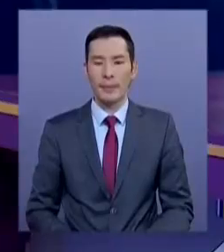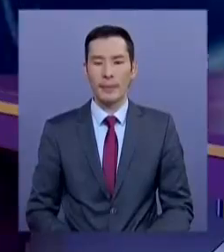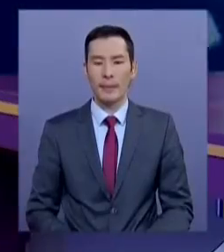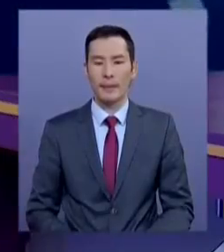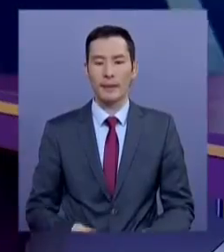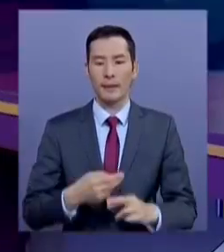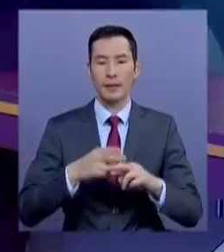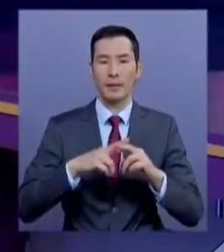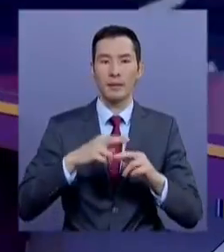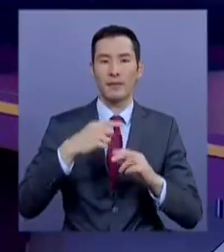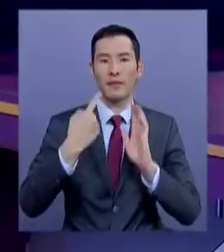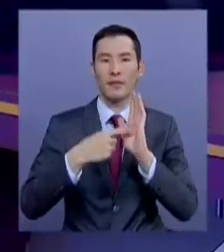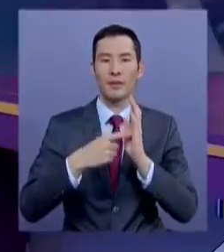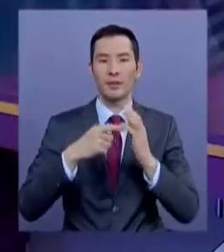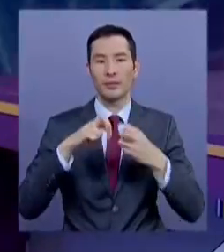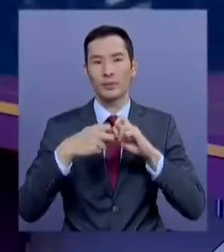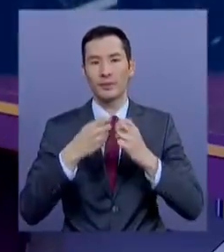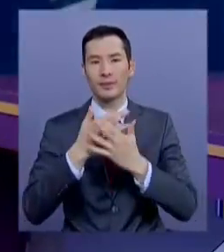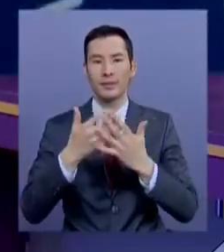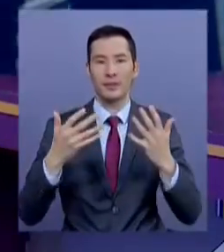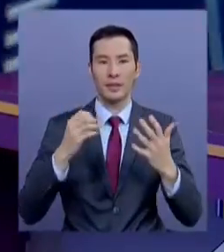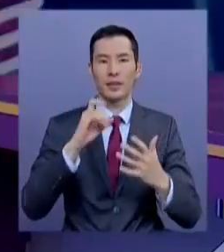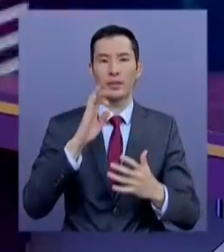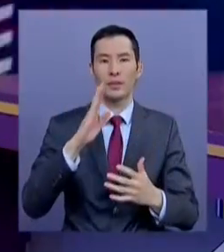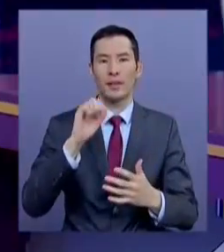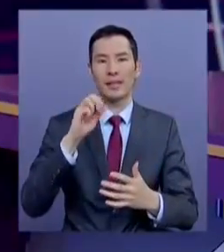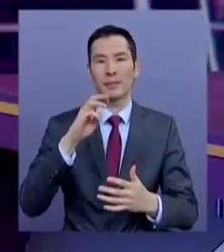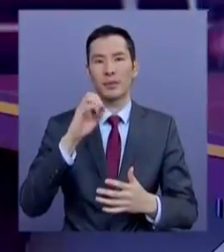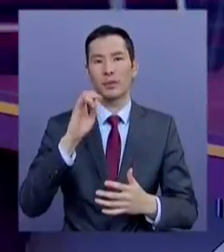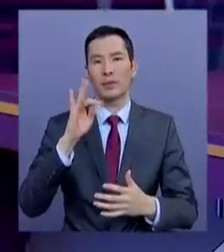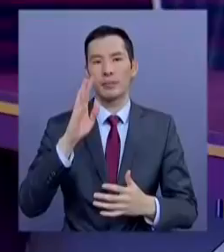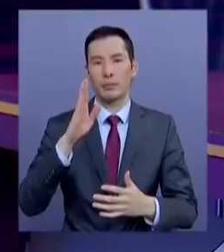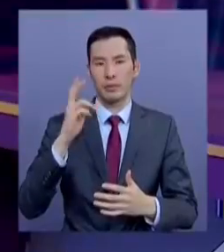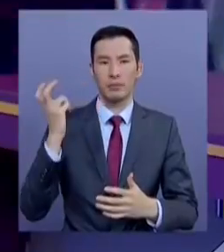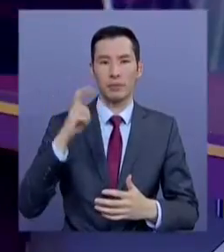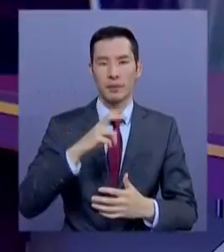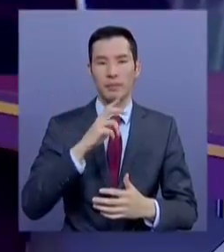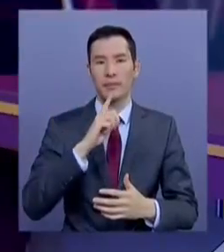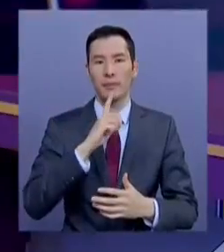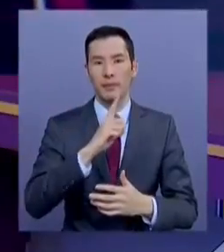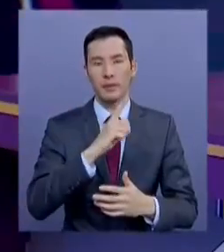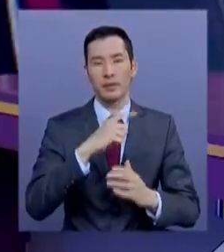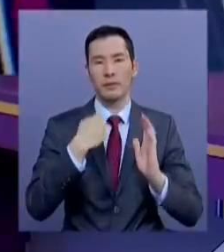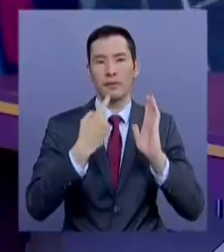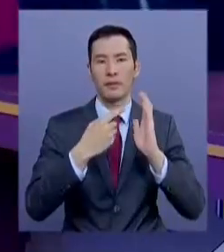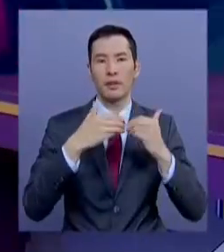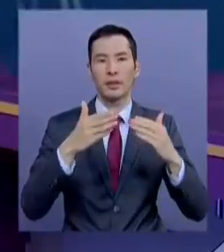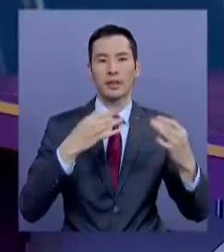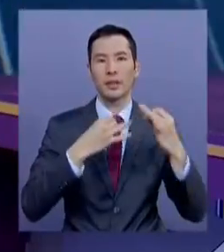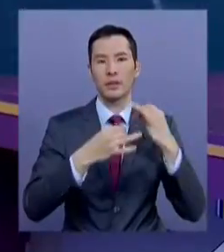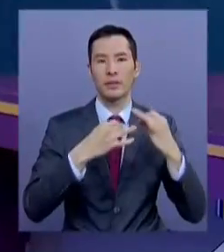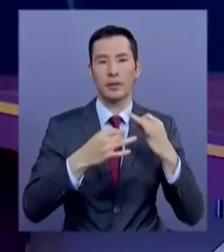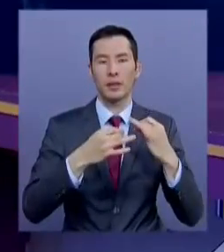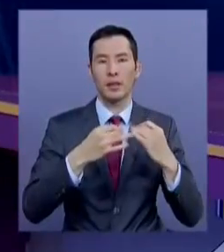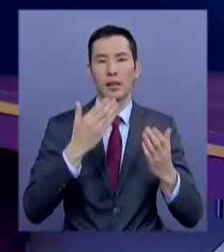сауалдарға алдағы бейсенбі сағат 19:30-да Әуезов ауданының әкімі Әнуар Өскенбаев тікелей эфирде әкіммен ашық әңгіме бағдарламасында жауап